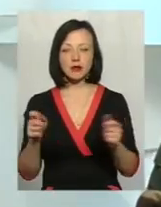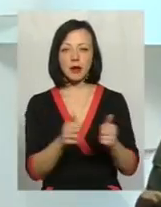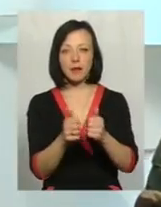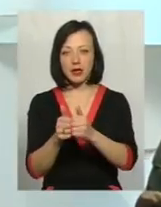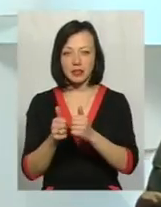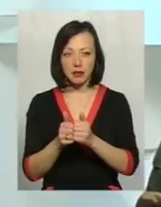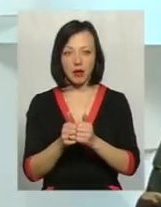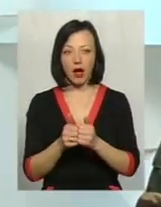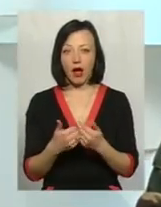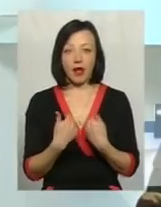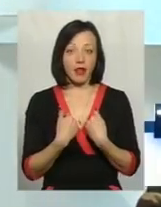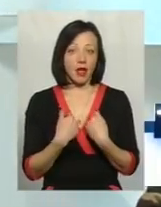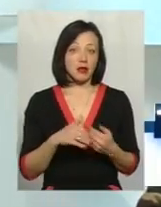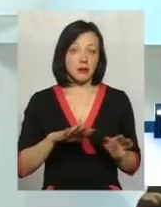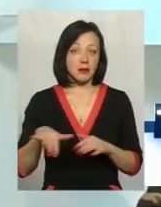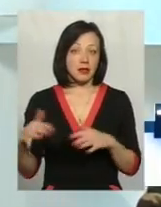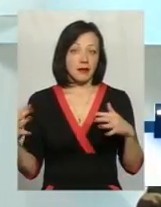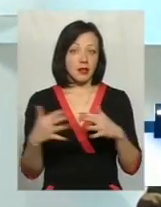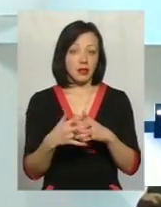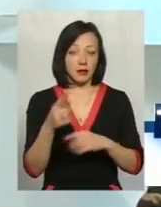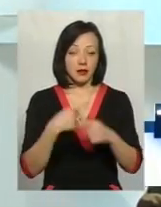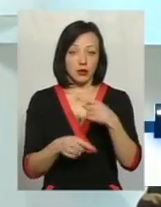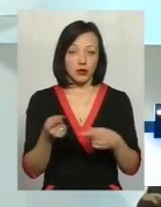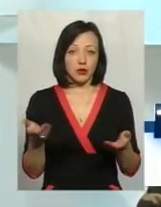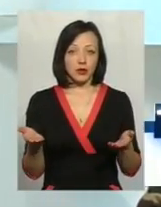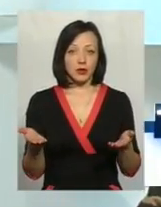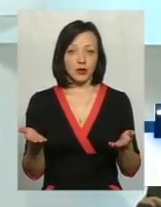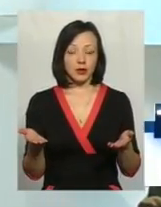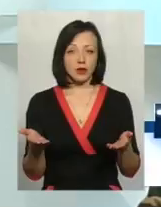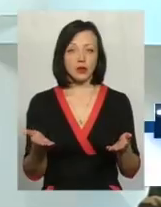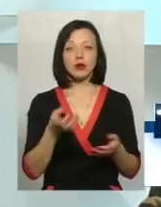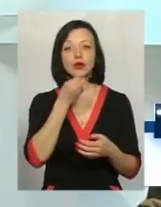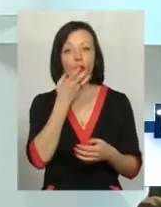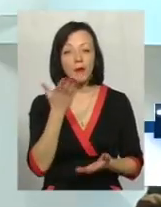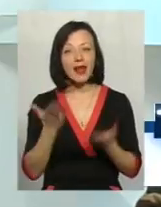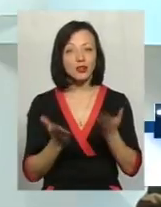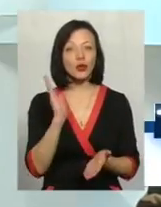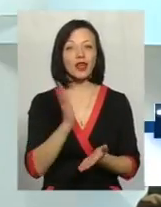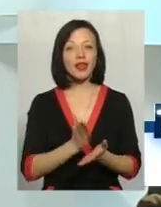близькими. Нас після війни прийшов добре, якщо є